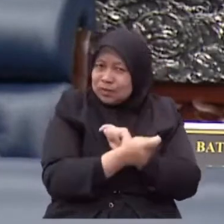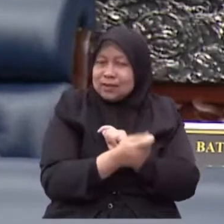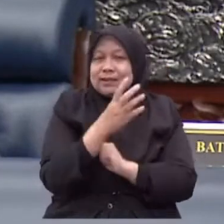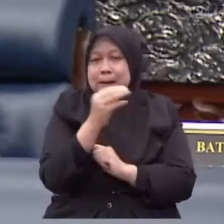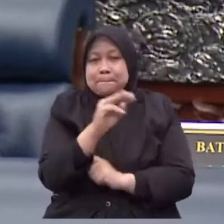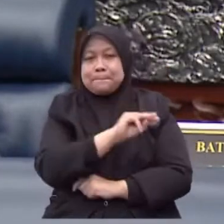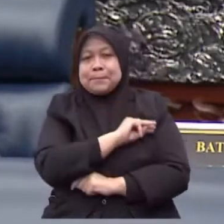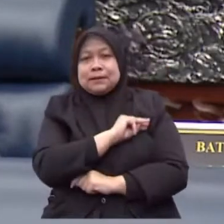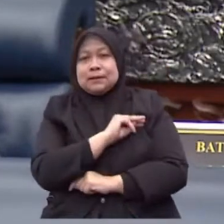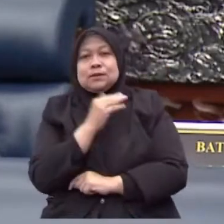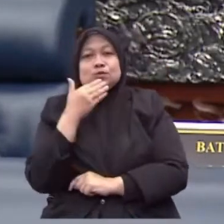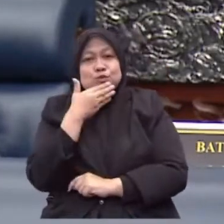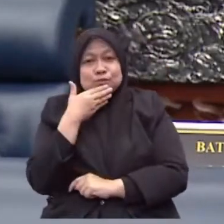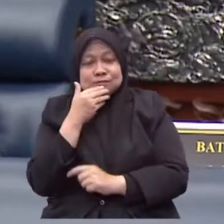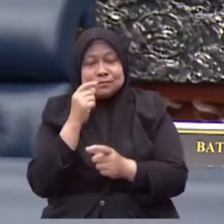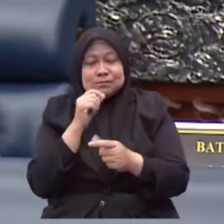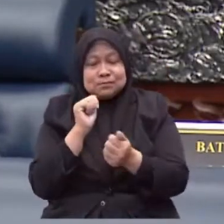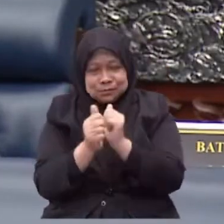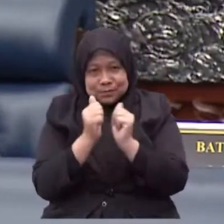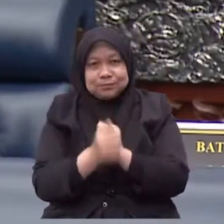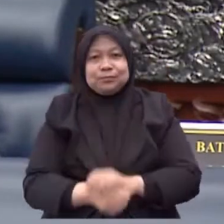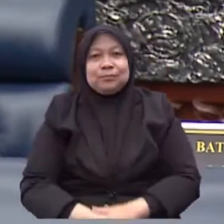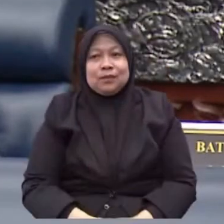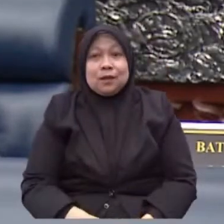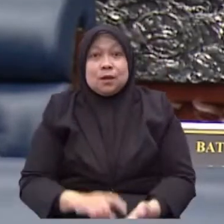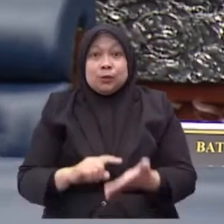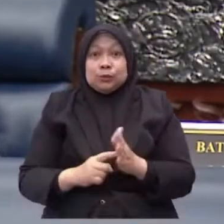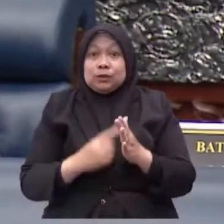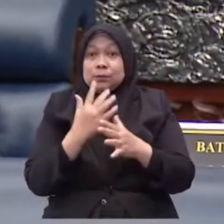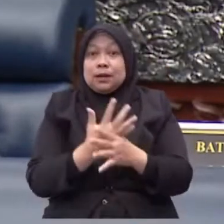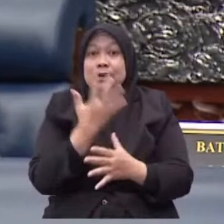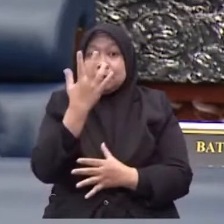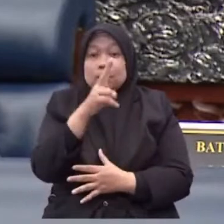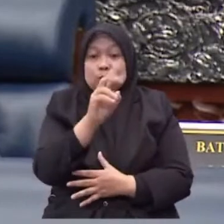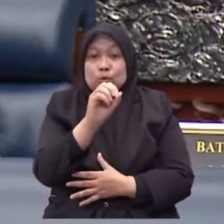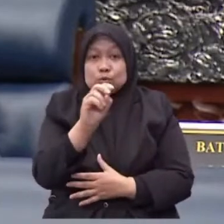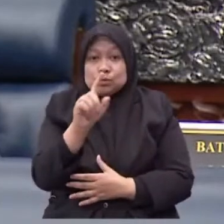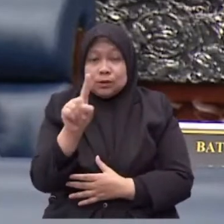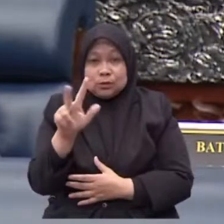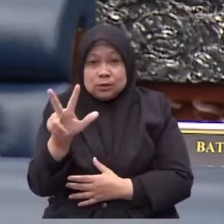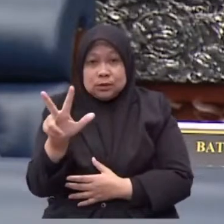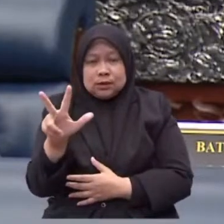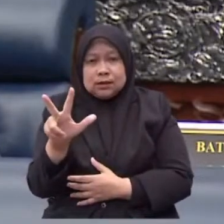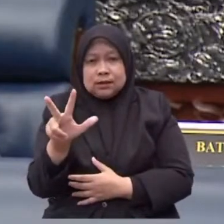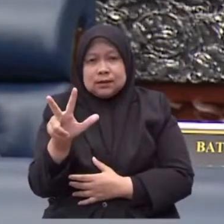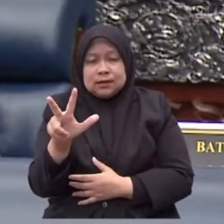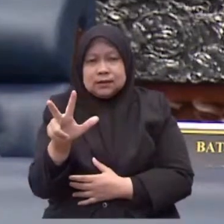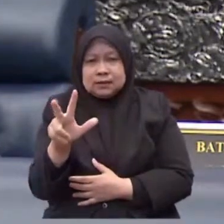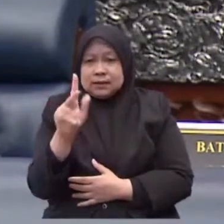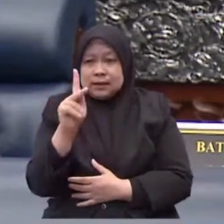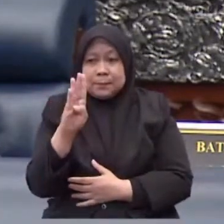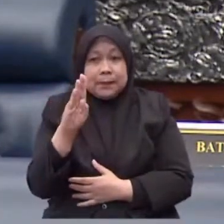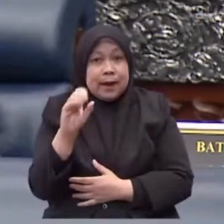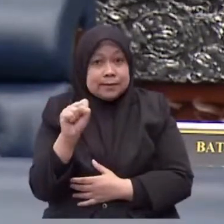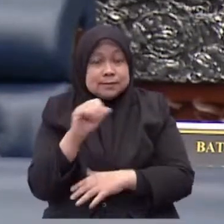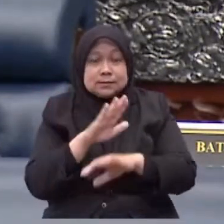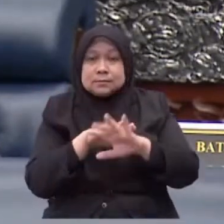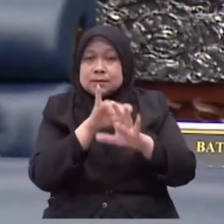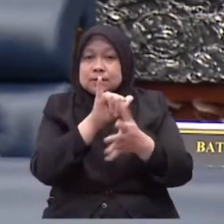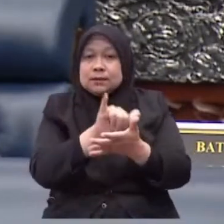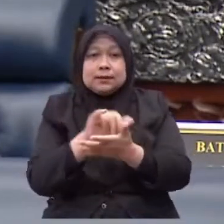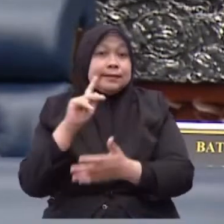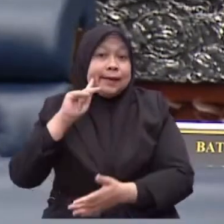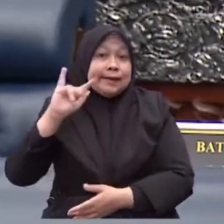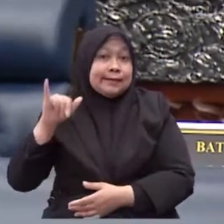3 menteri beliau dan sejak Mei 2013 Pada masa itu